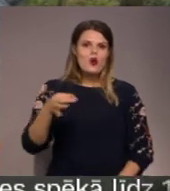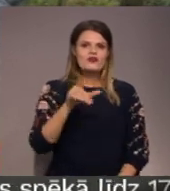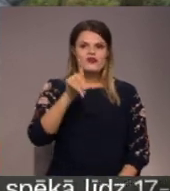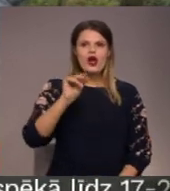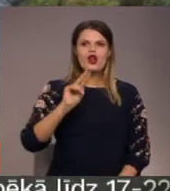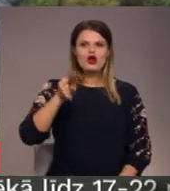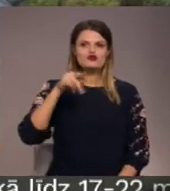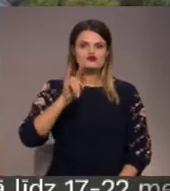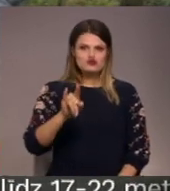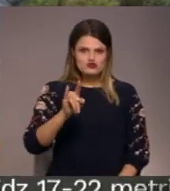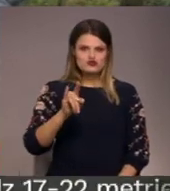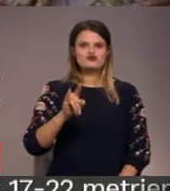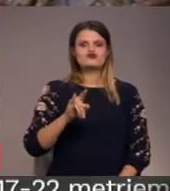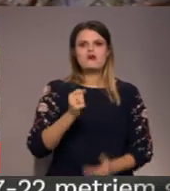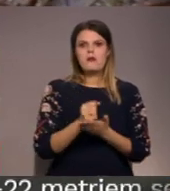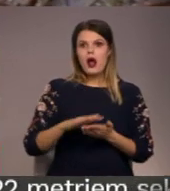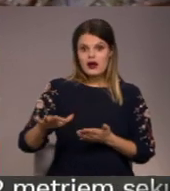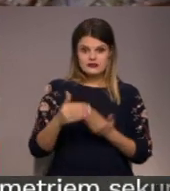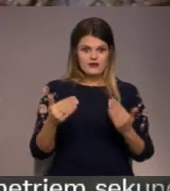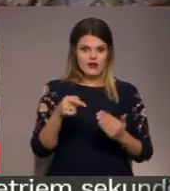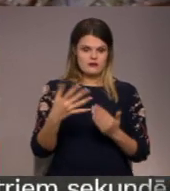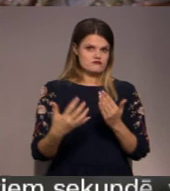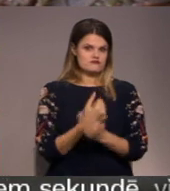ir 4. Lielākā zināmā sugas atradne